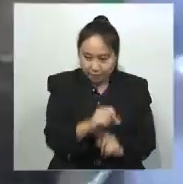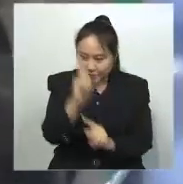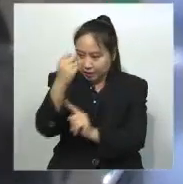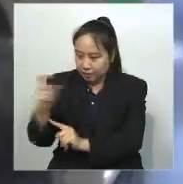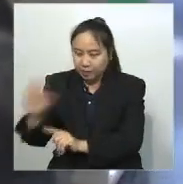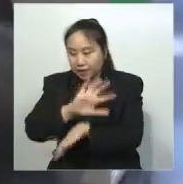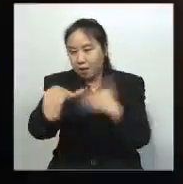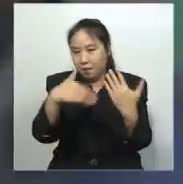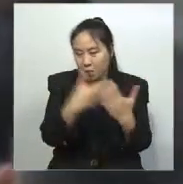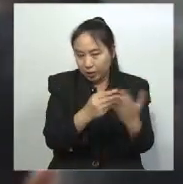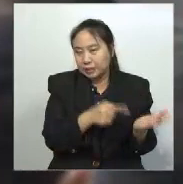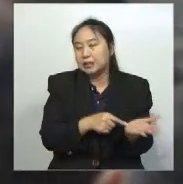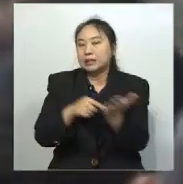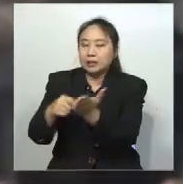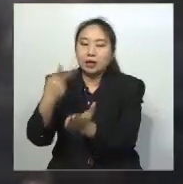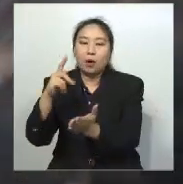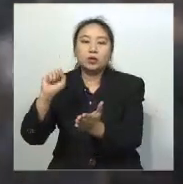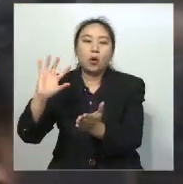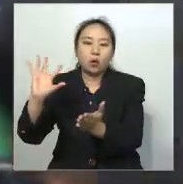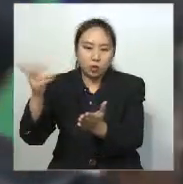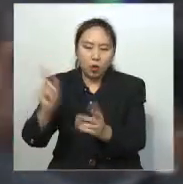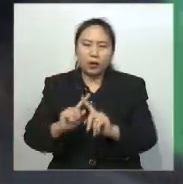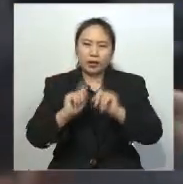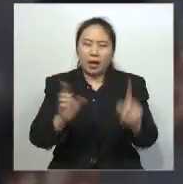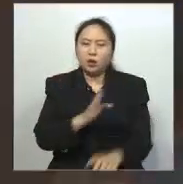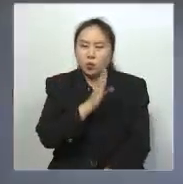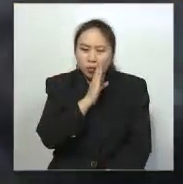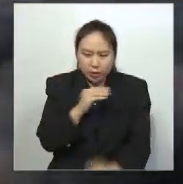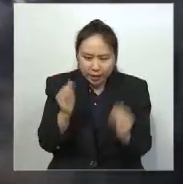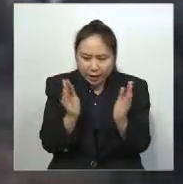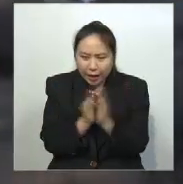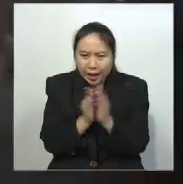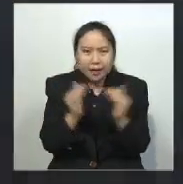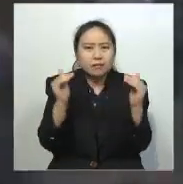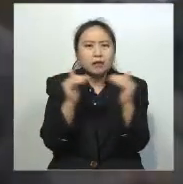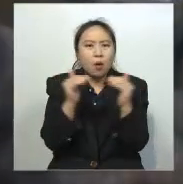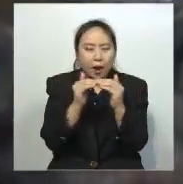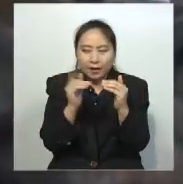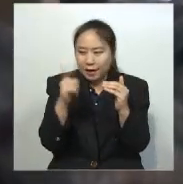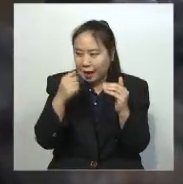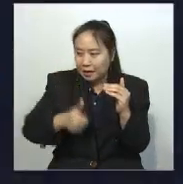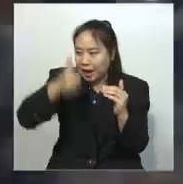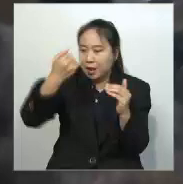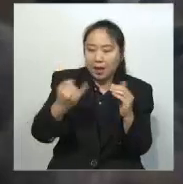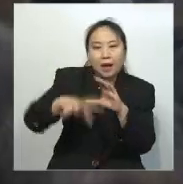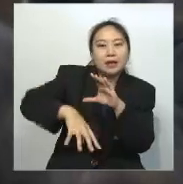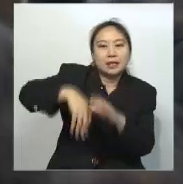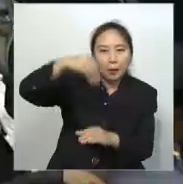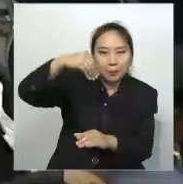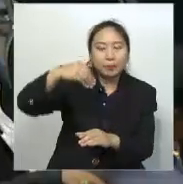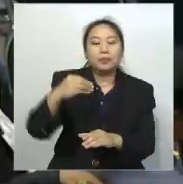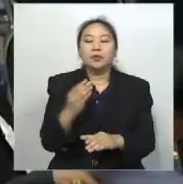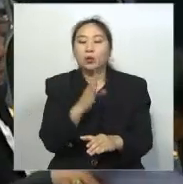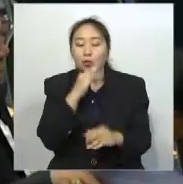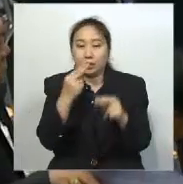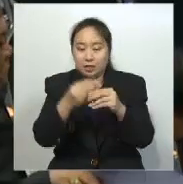พิจารณาแต่หากผู้สมัครมีคะแนนเท่ากันก็จะทำการจับสลากเพื่อหาผู้ชนะเมื่อได้200รายชื่อแล้วนะ